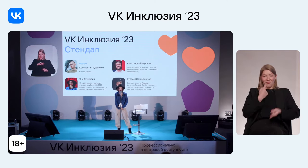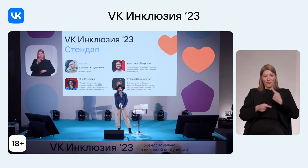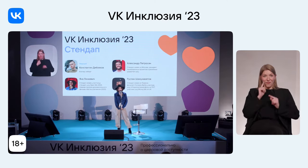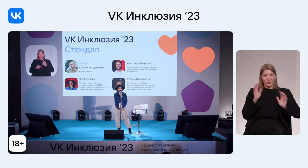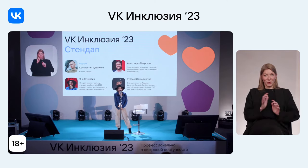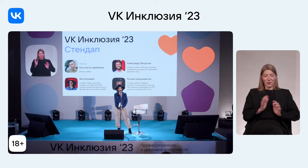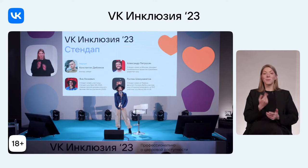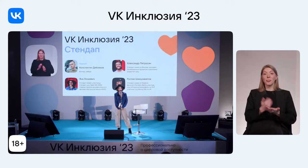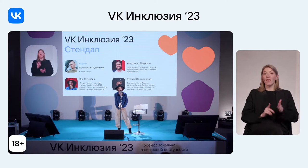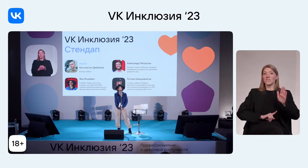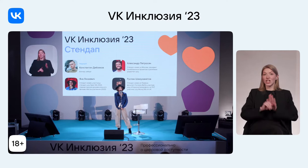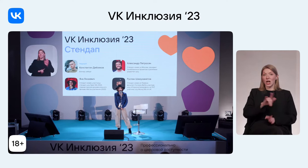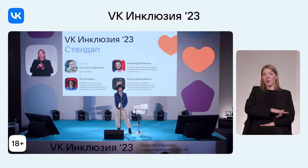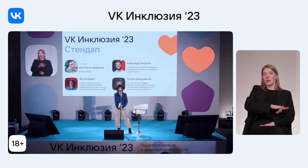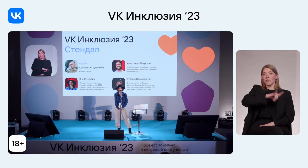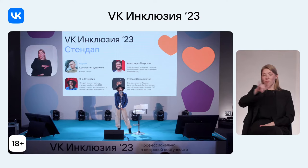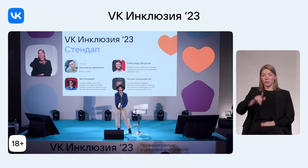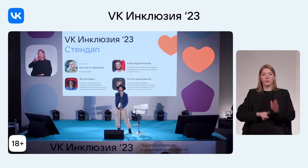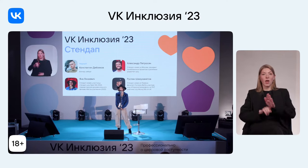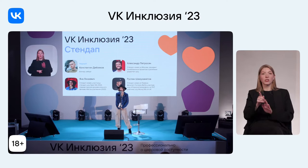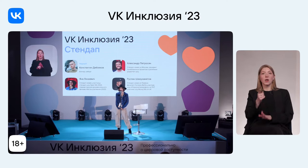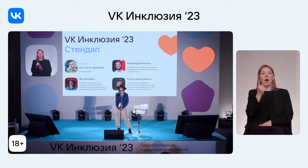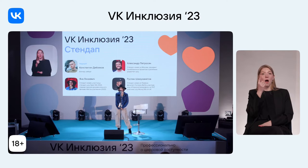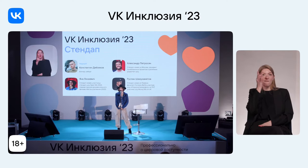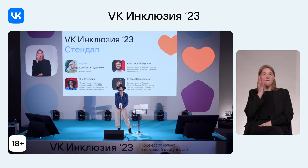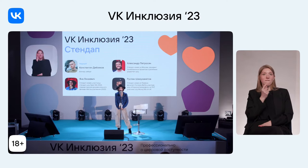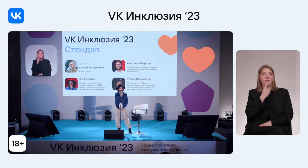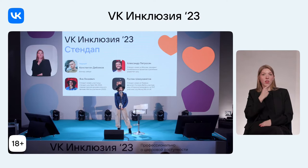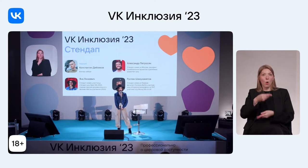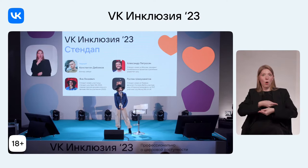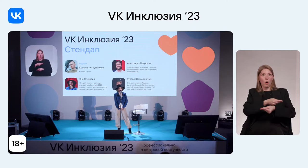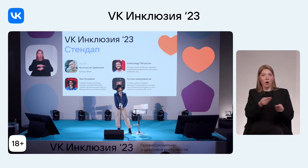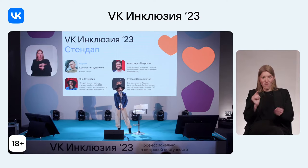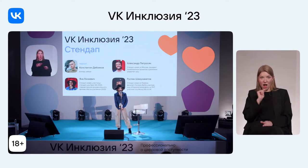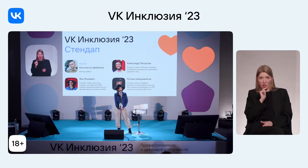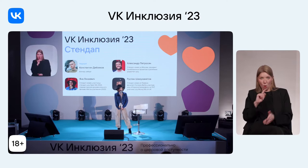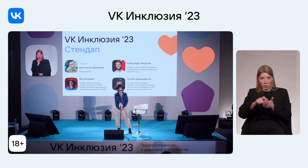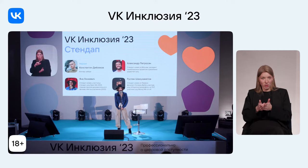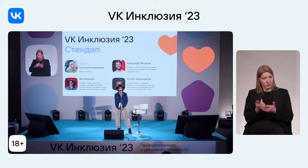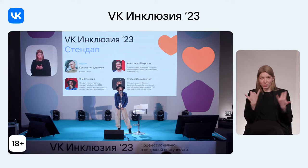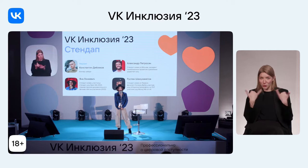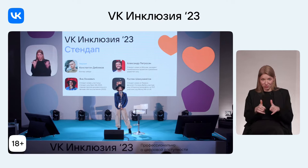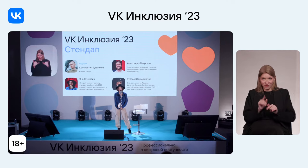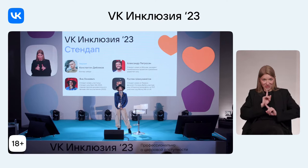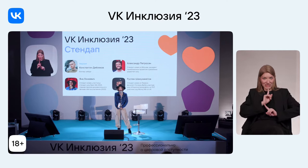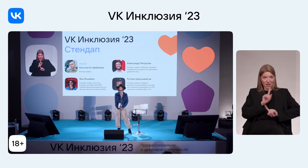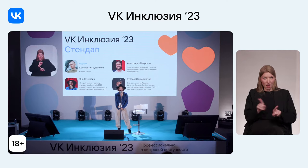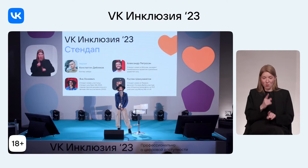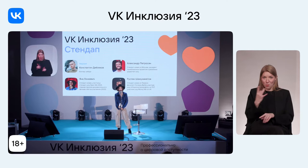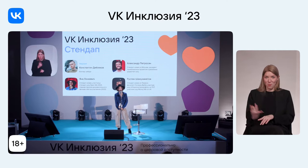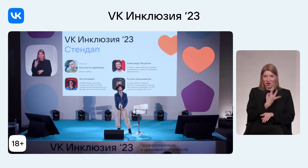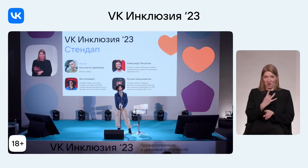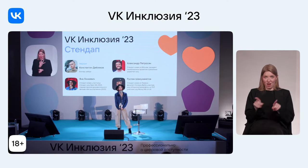перелета начали разносить вино в экономе. Удивительно, да? Странно. Я выбрала